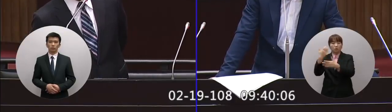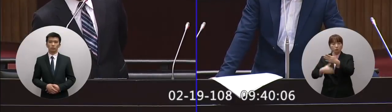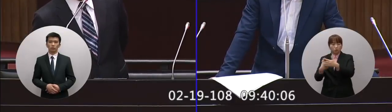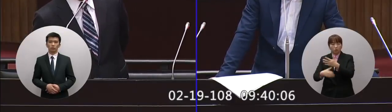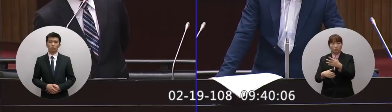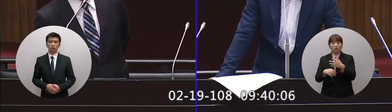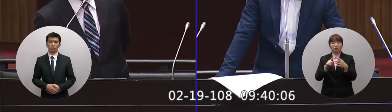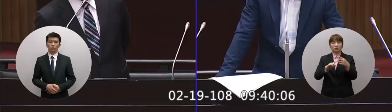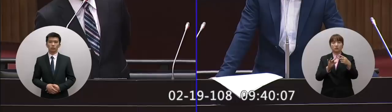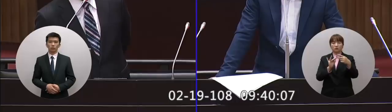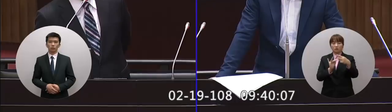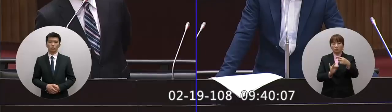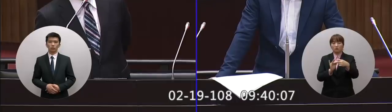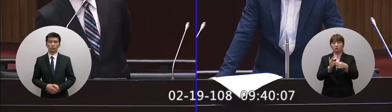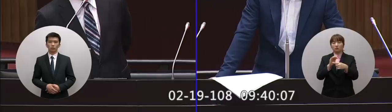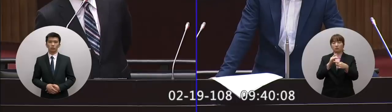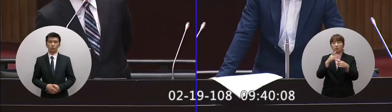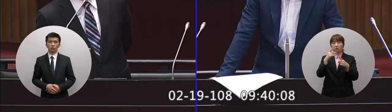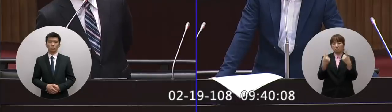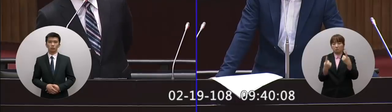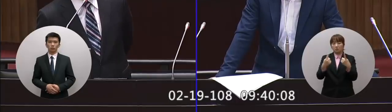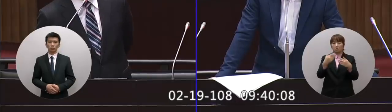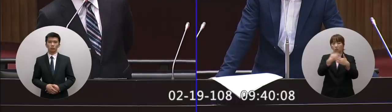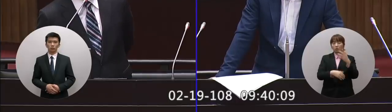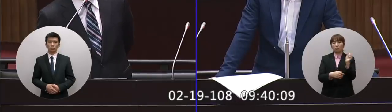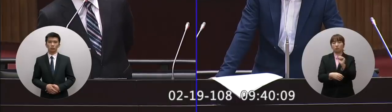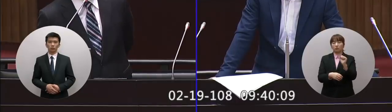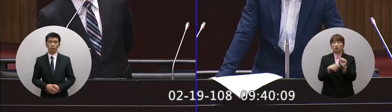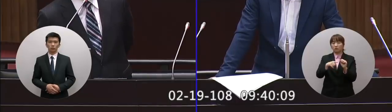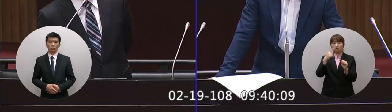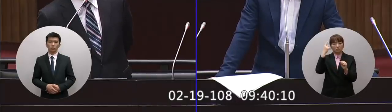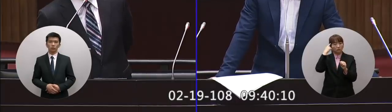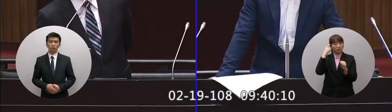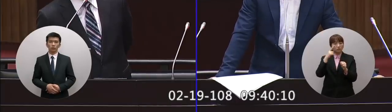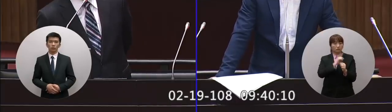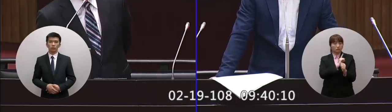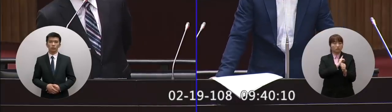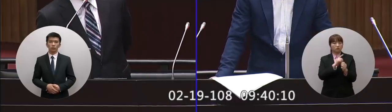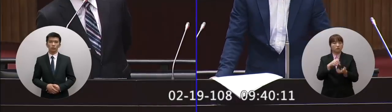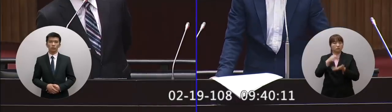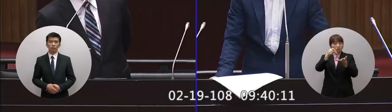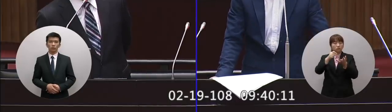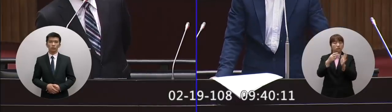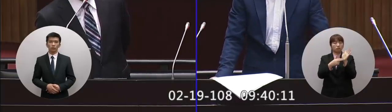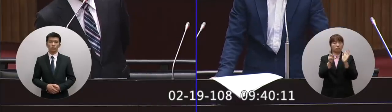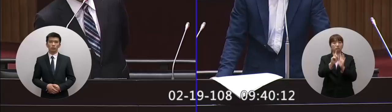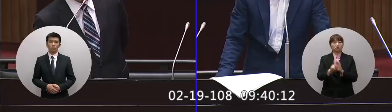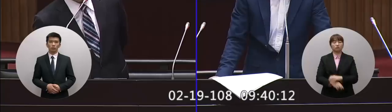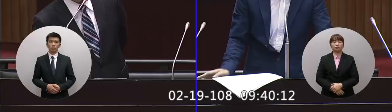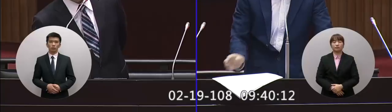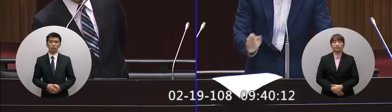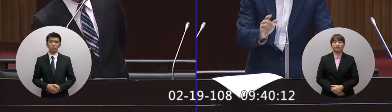不得低于燃煤发电。院长，对于这一题，行政院立场是什